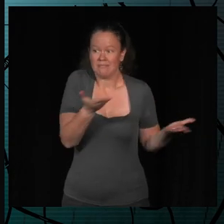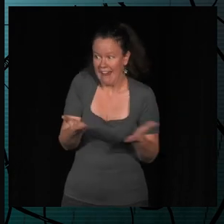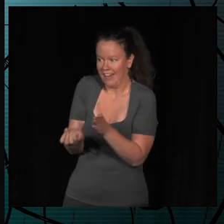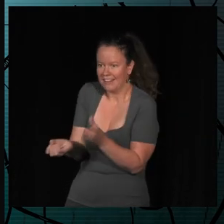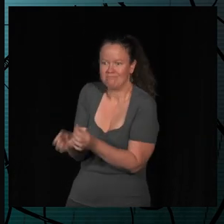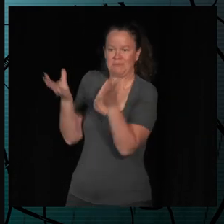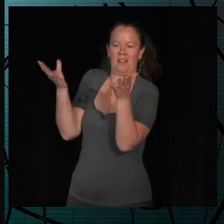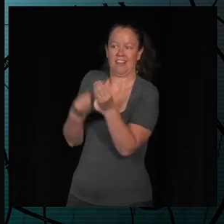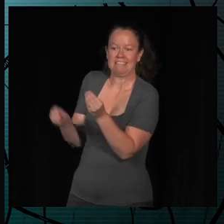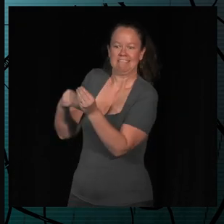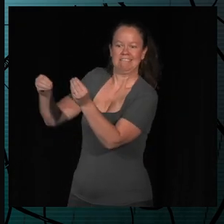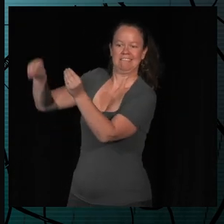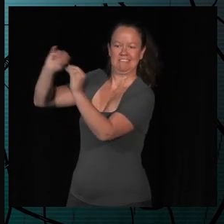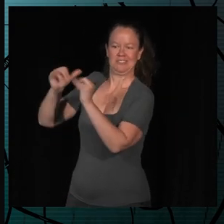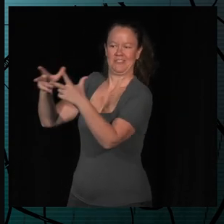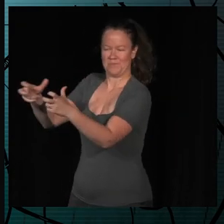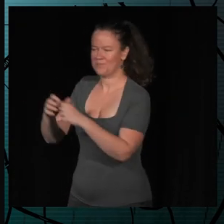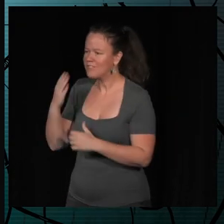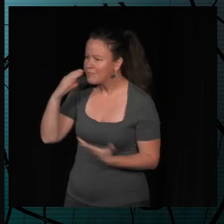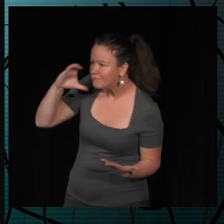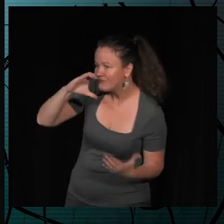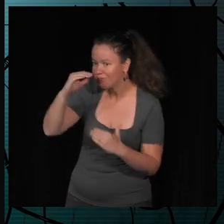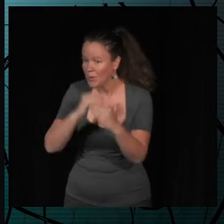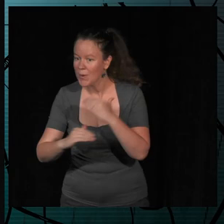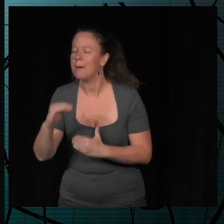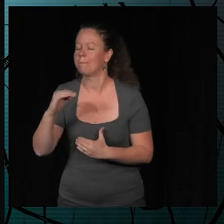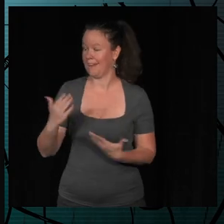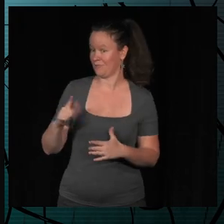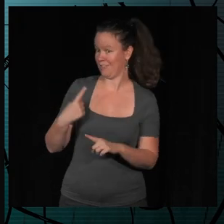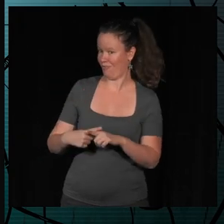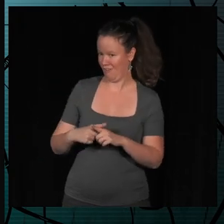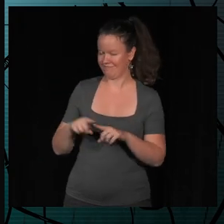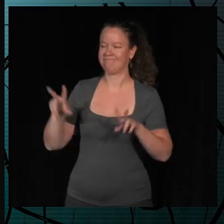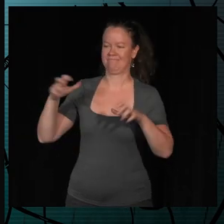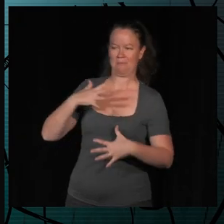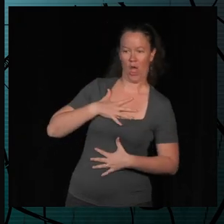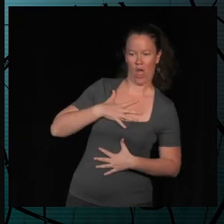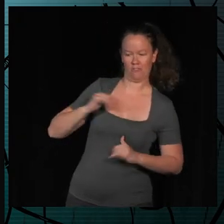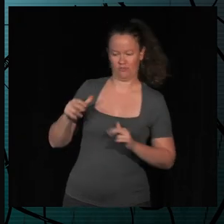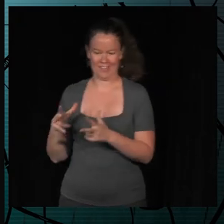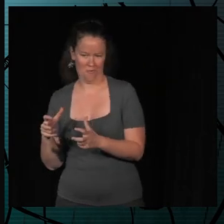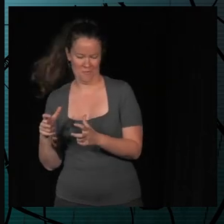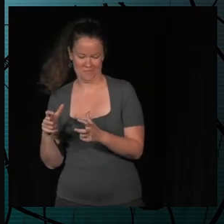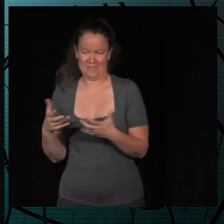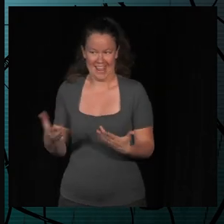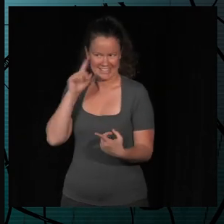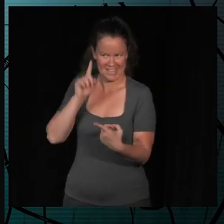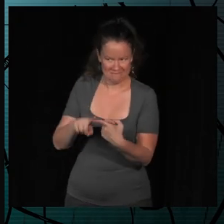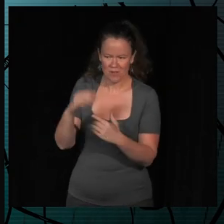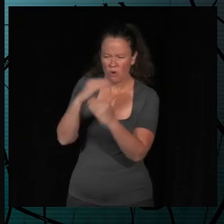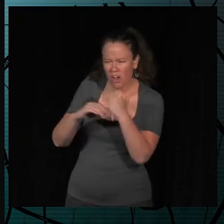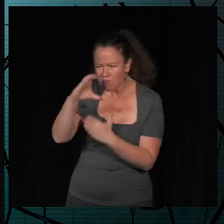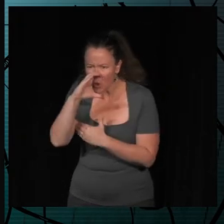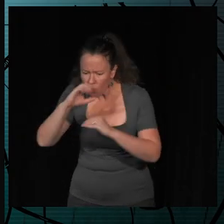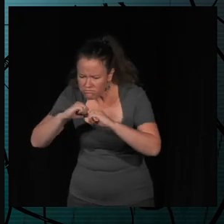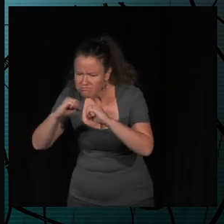retrouver tout le programme de cette 12e édition dont le thème est peur et jeux vidéo vous ne serez pas surpris sur le site internet